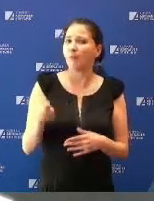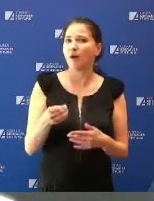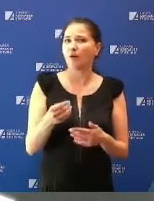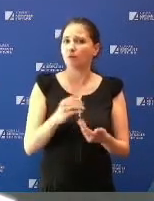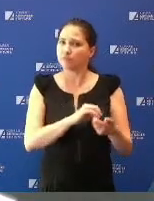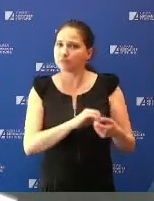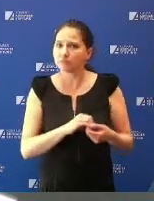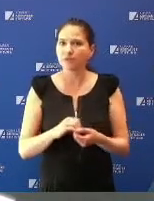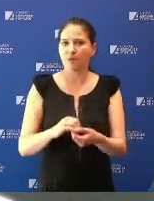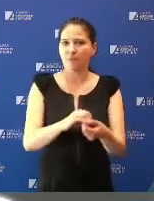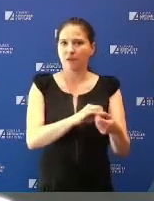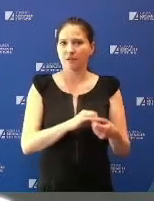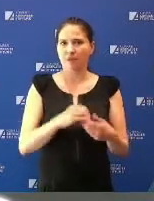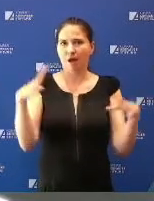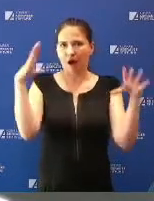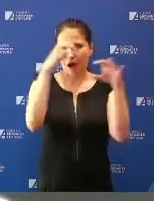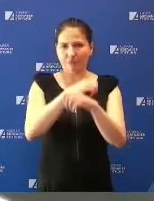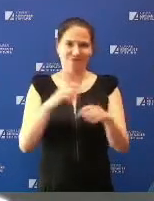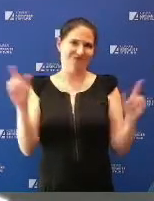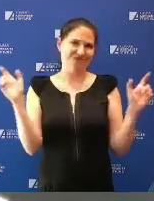gemeinsamen Abendfest